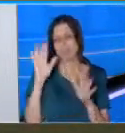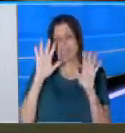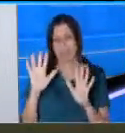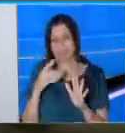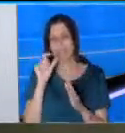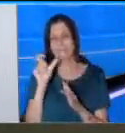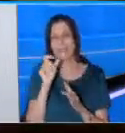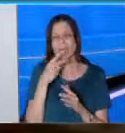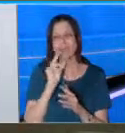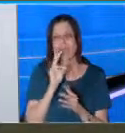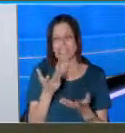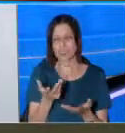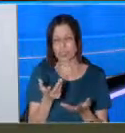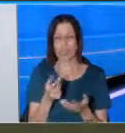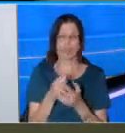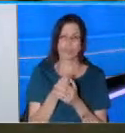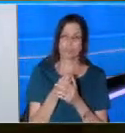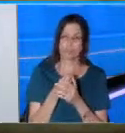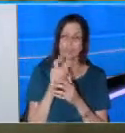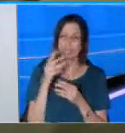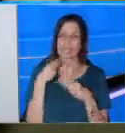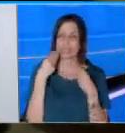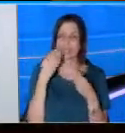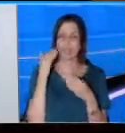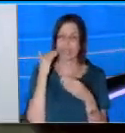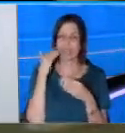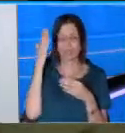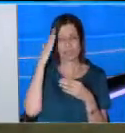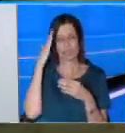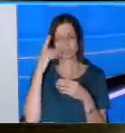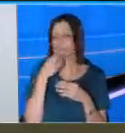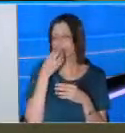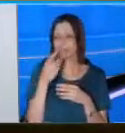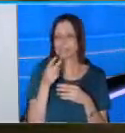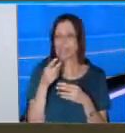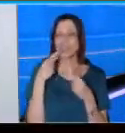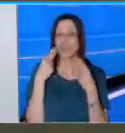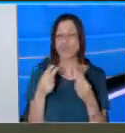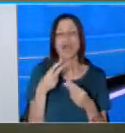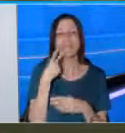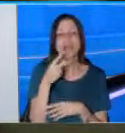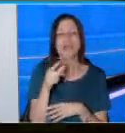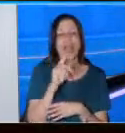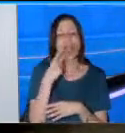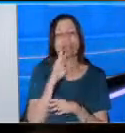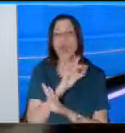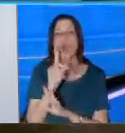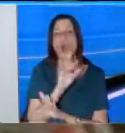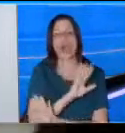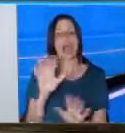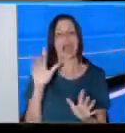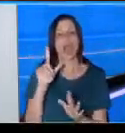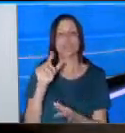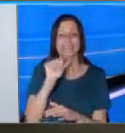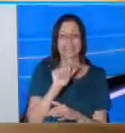את המילים הכי גסות שהשפה האמריקאית מכירה. מדהים שזה גם, אתה יודע, זאת התגובה, כי מראות כאלו ראינו לא רק בלוס אנג'לס, אלא